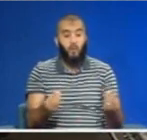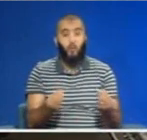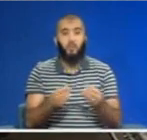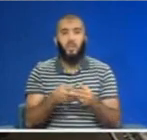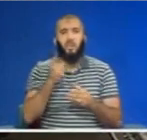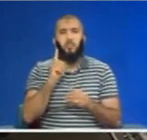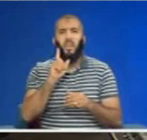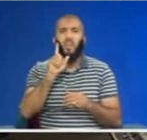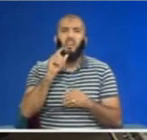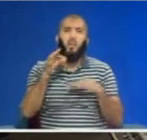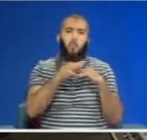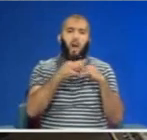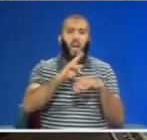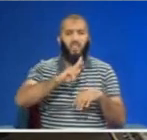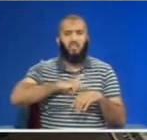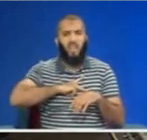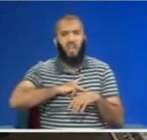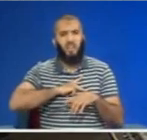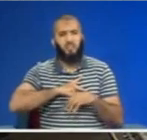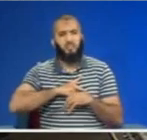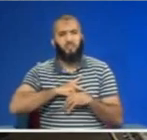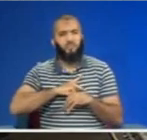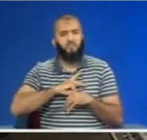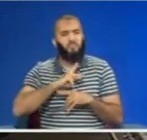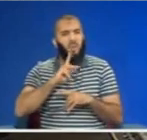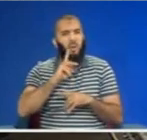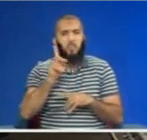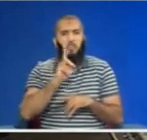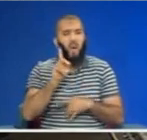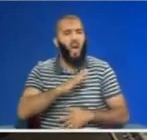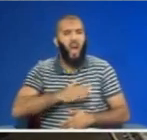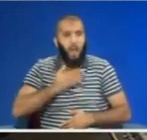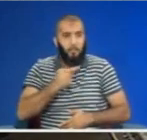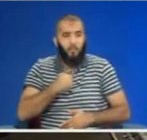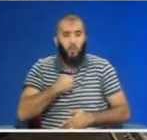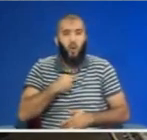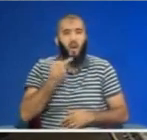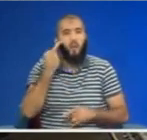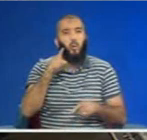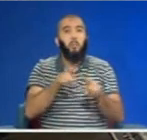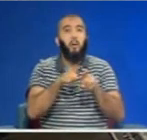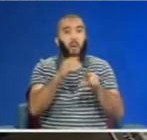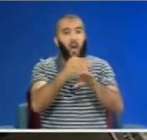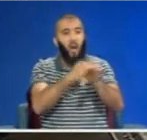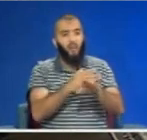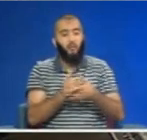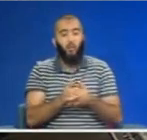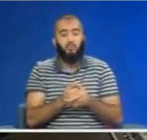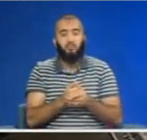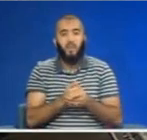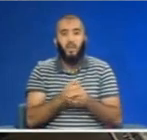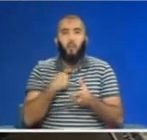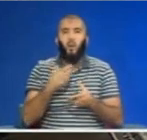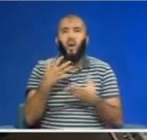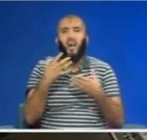إن شاء الله يلا. واضح ان شاء الله. سؤال واحد اخر. تفضلي. ما عندي بابا الله يرحمه